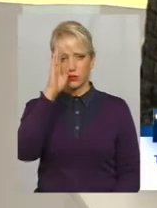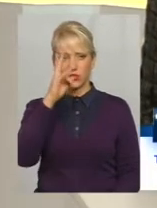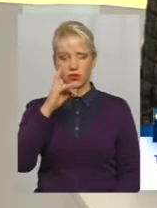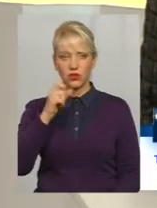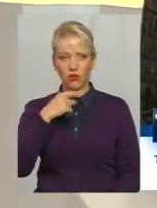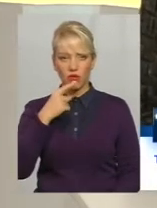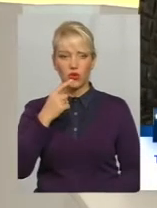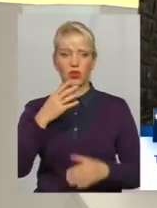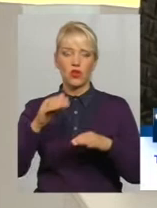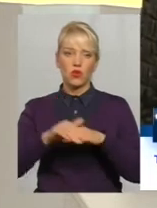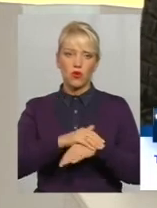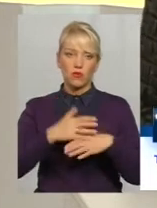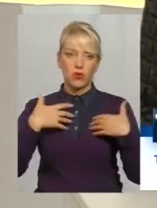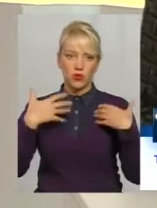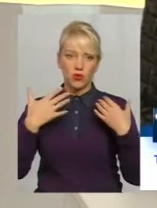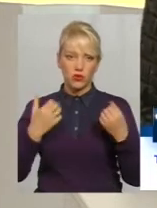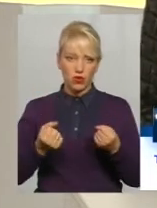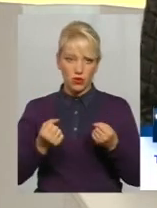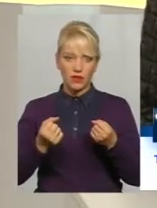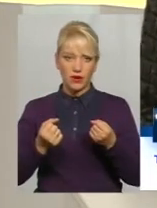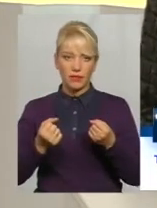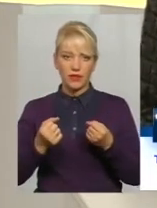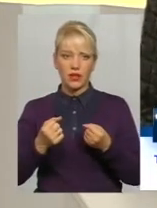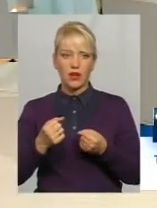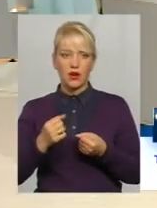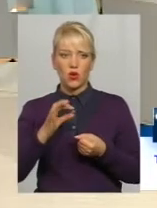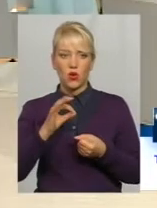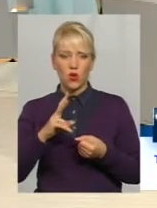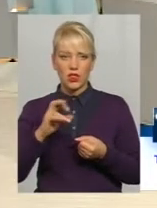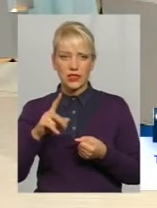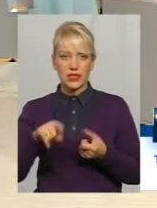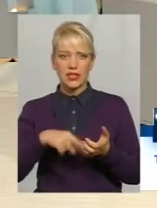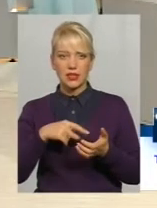Доброго дня. Доброго здоров'я. Оскар, я